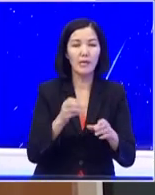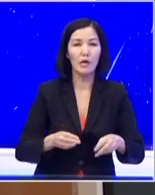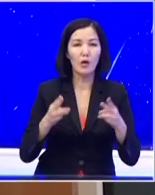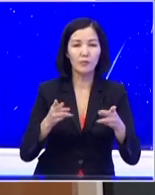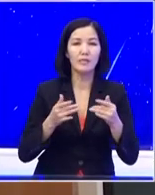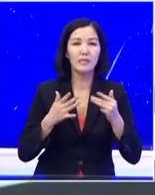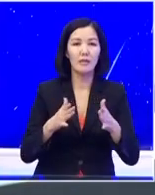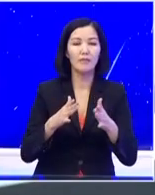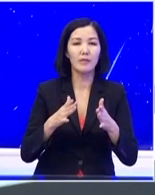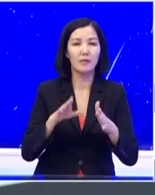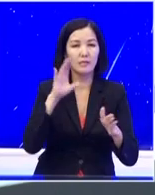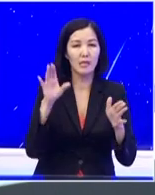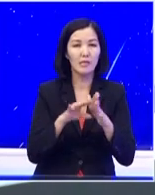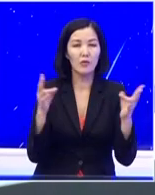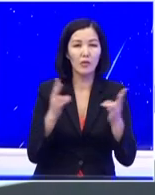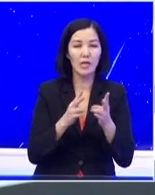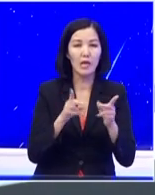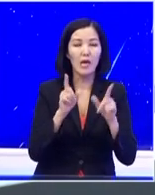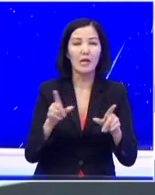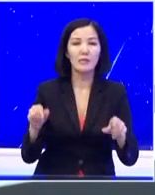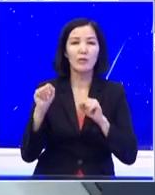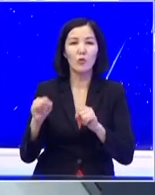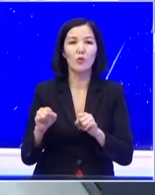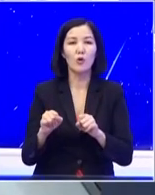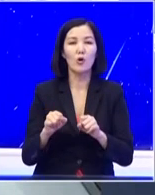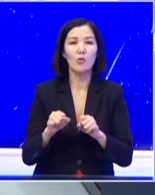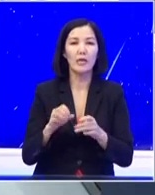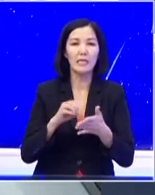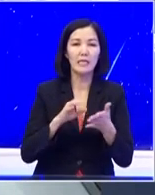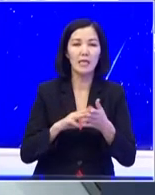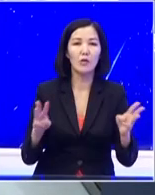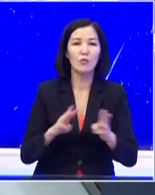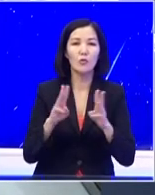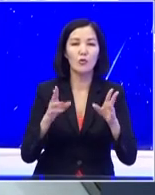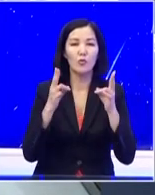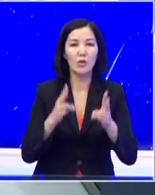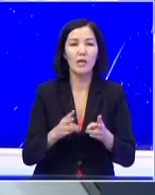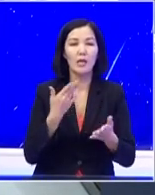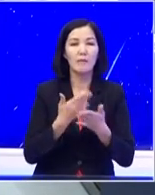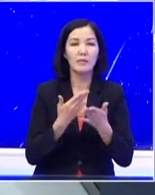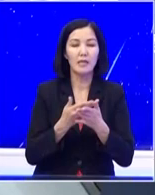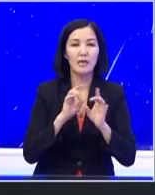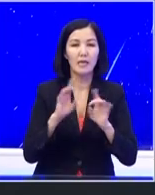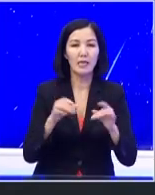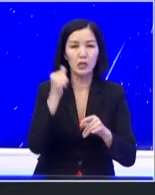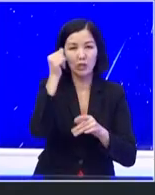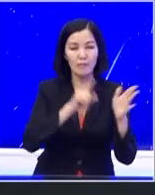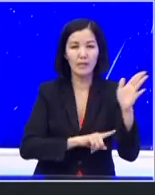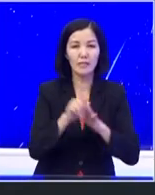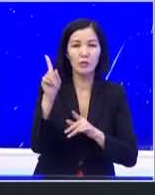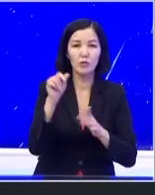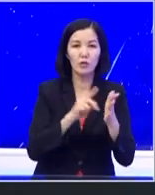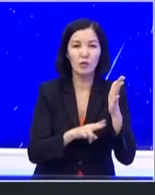қауіпсіздік талаптары сақталуы керек. Азаматтық қорғау капитаны ауданда тіркелген өрт оқиғаларында мысалға келтірді. Жыл